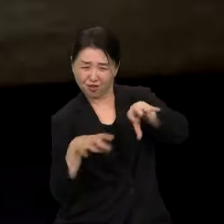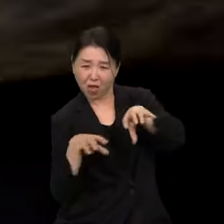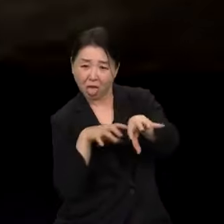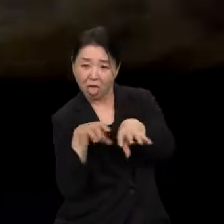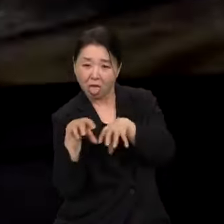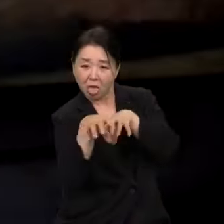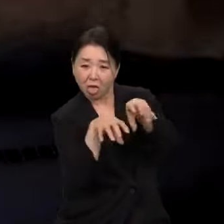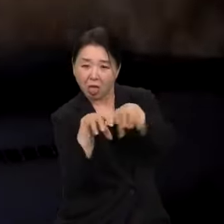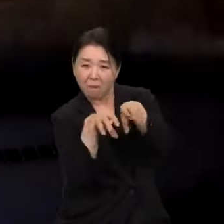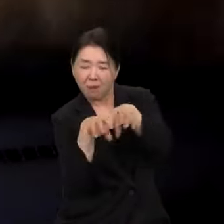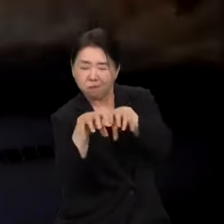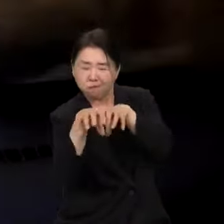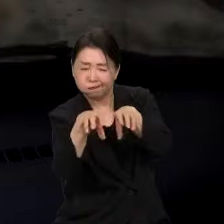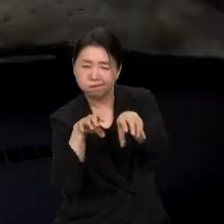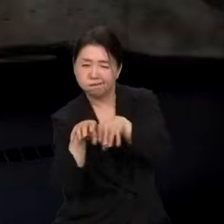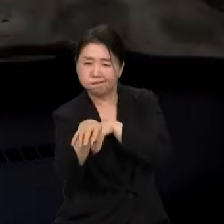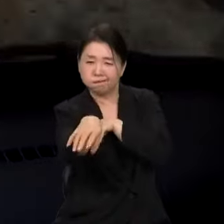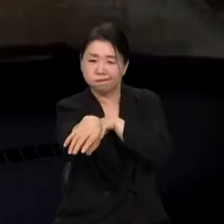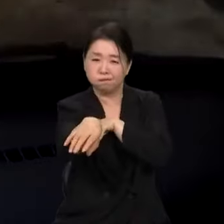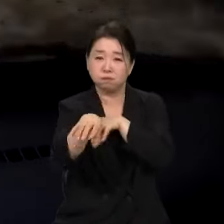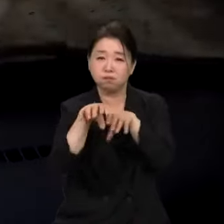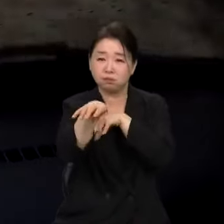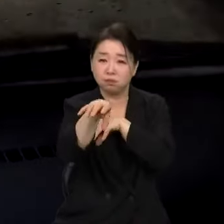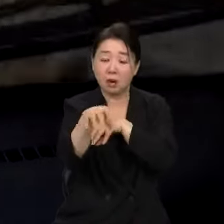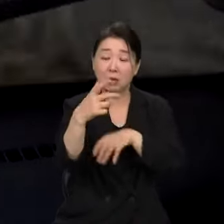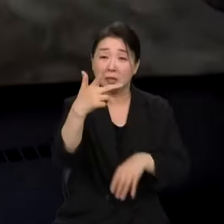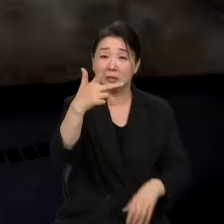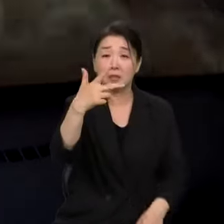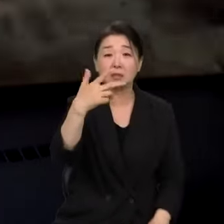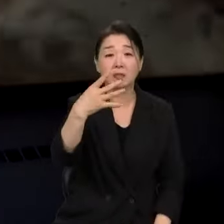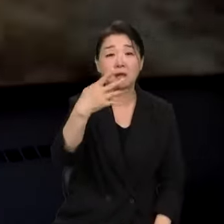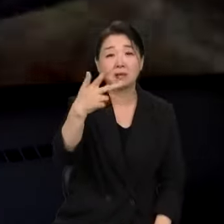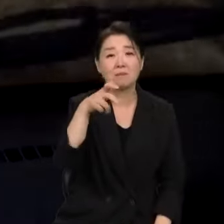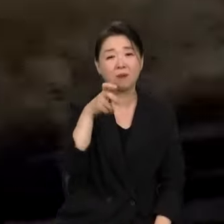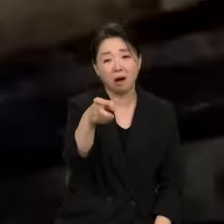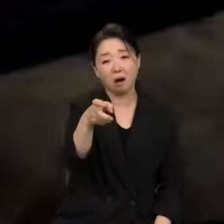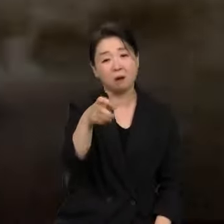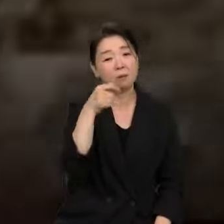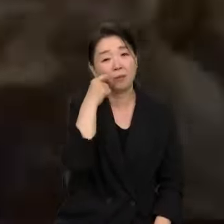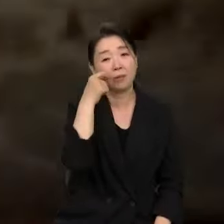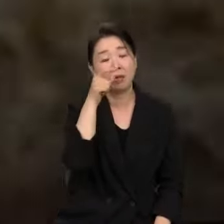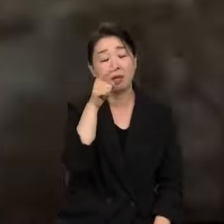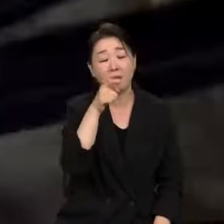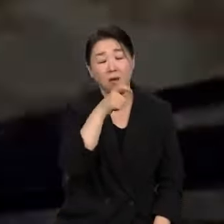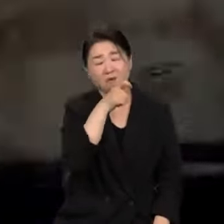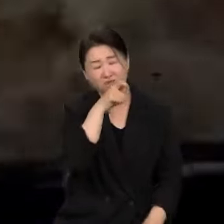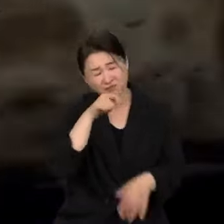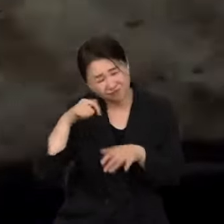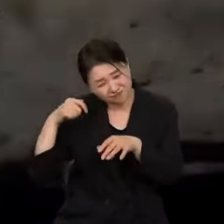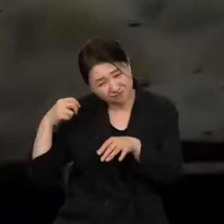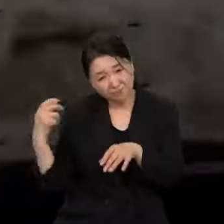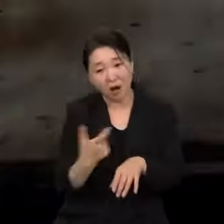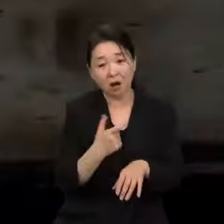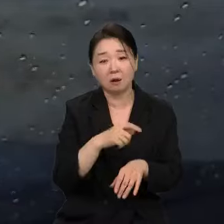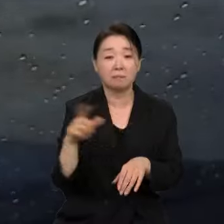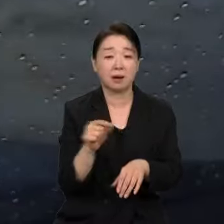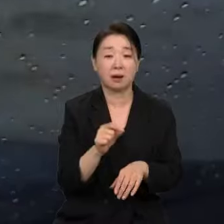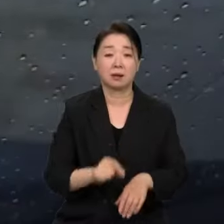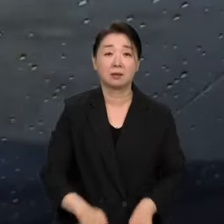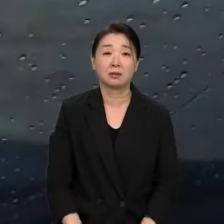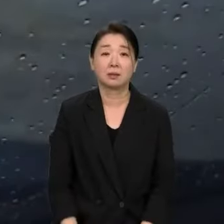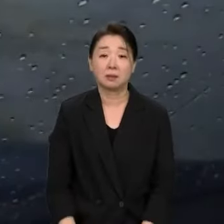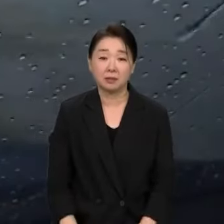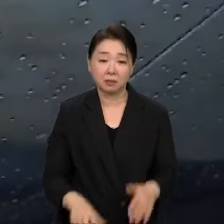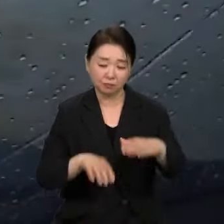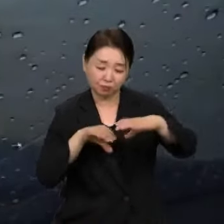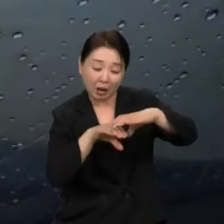엉켰고 속도를 보던 747 버스는 끝내 나아가지 못합니다 물살은 그 정도로 강하고 빨 이